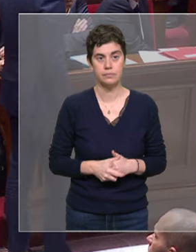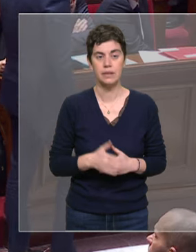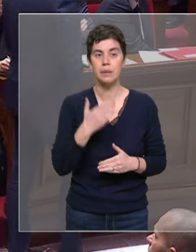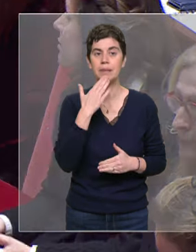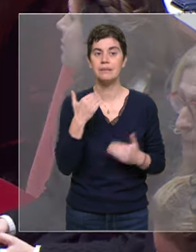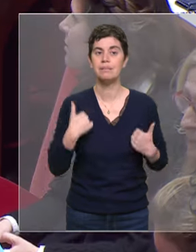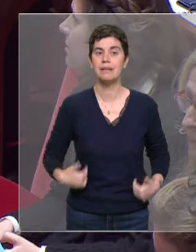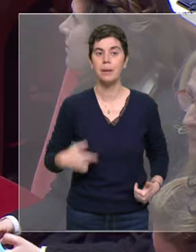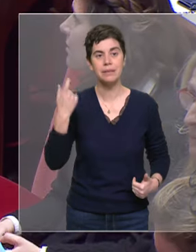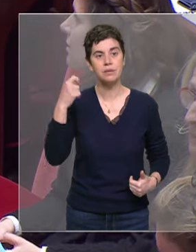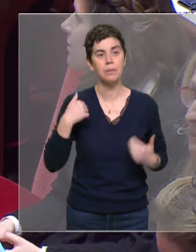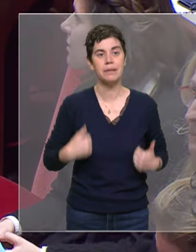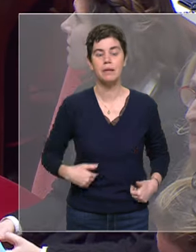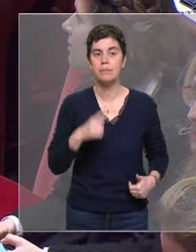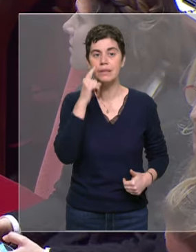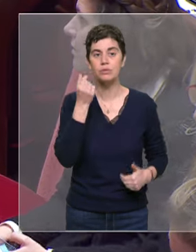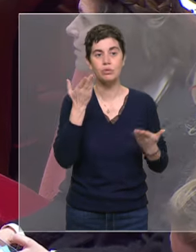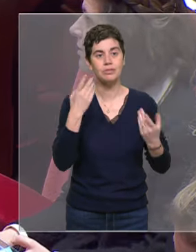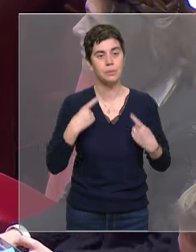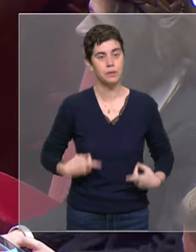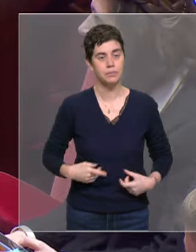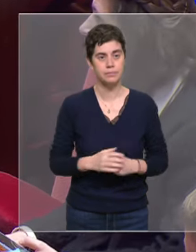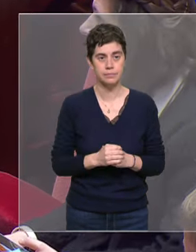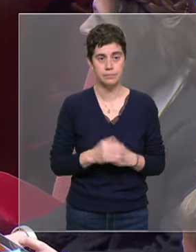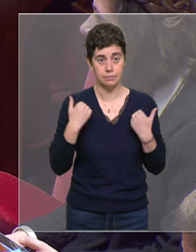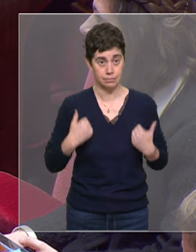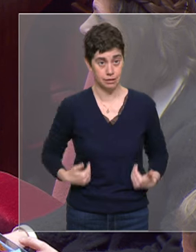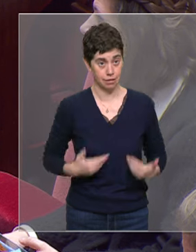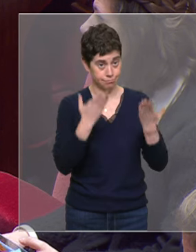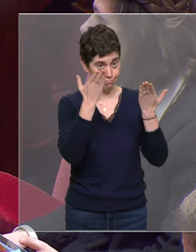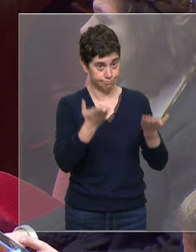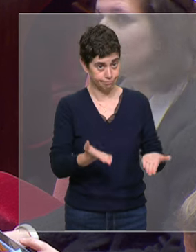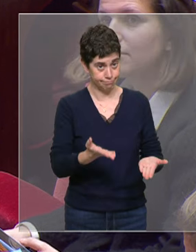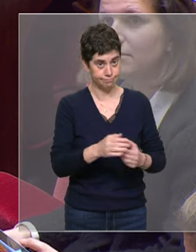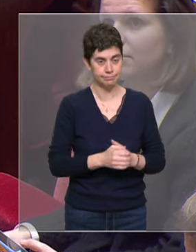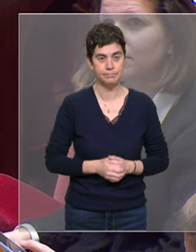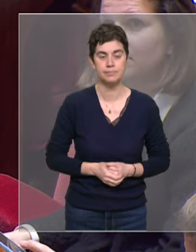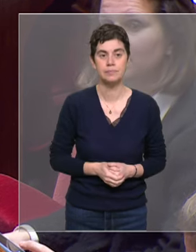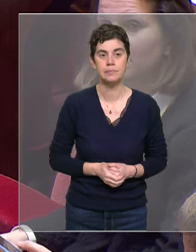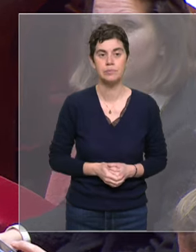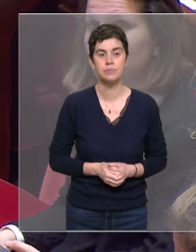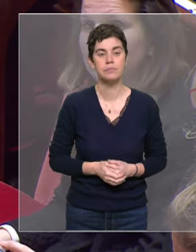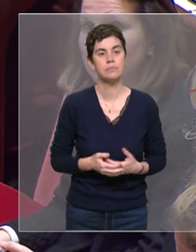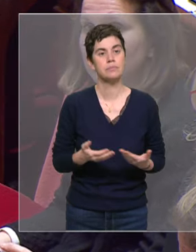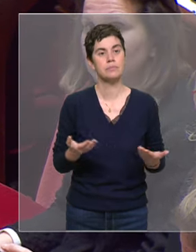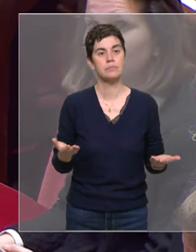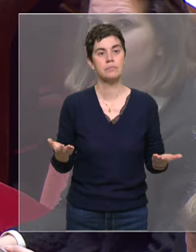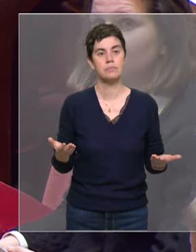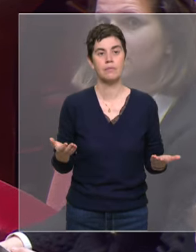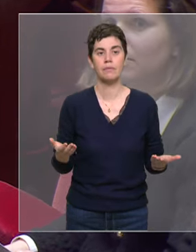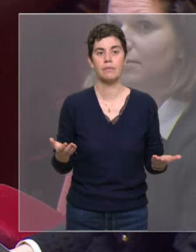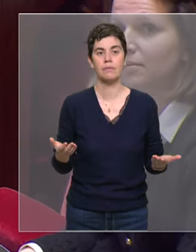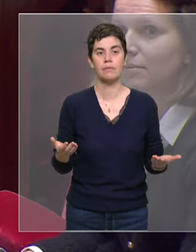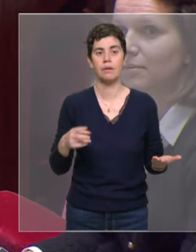Merci Madame la Présidente, Mesdames et Messieurs les députés, Madame la Présidente Le Pen. On avait failli y